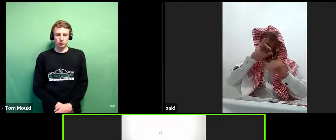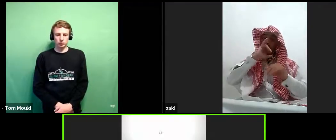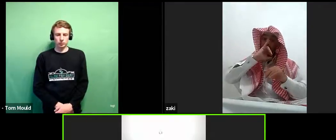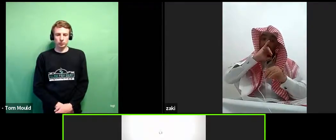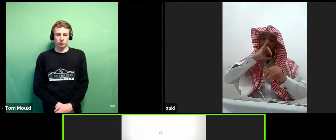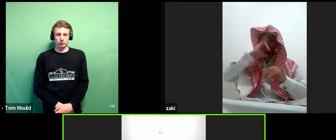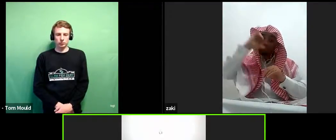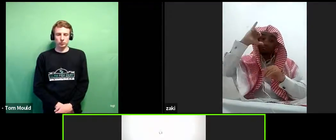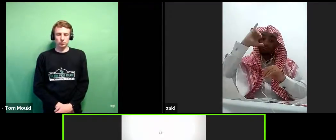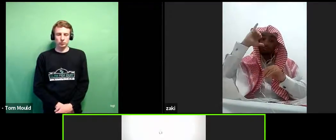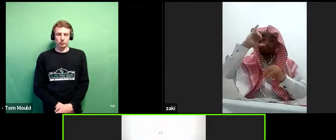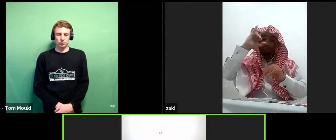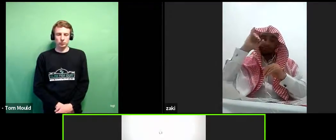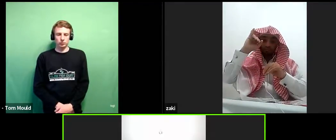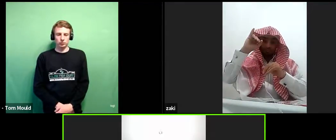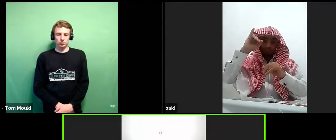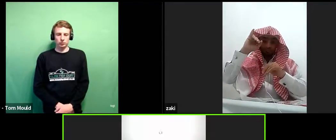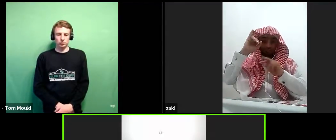أندادا